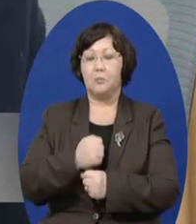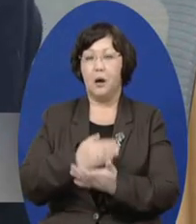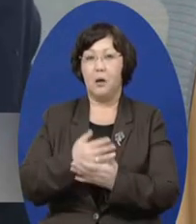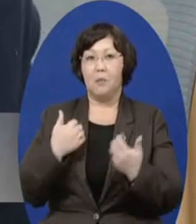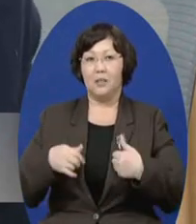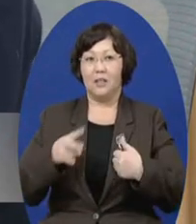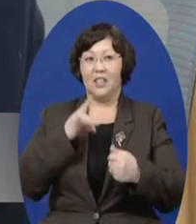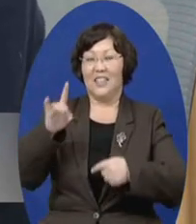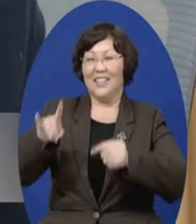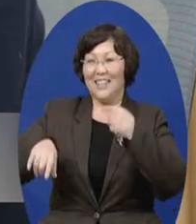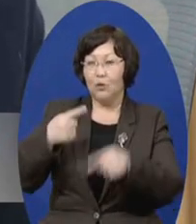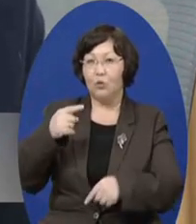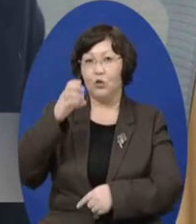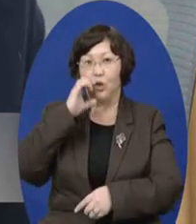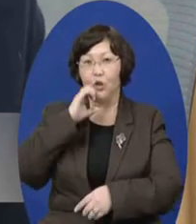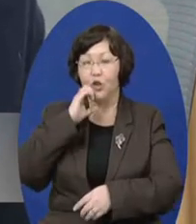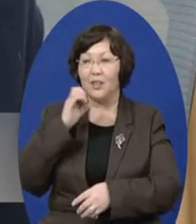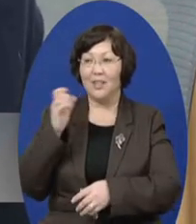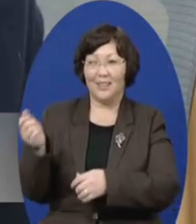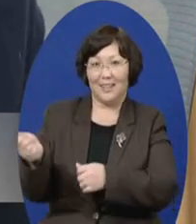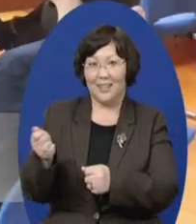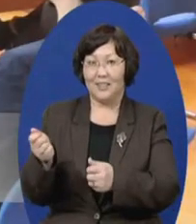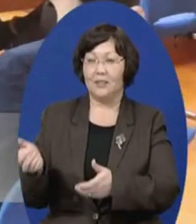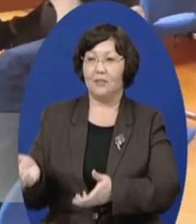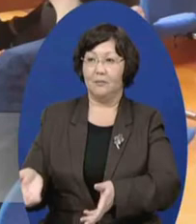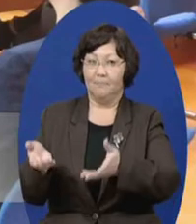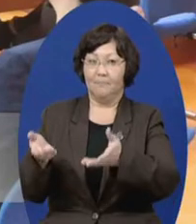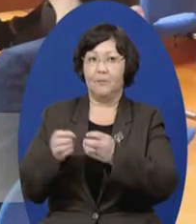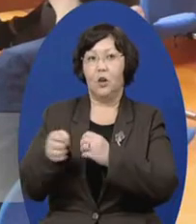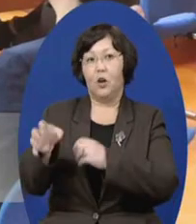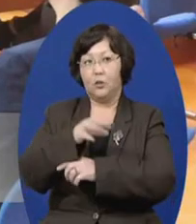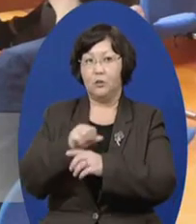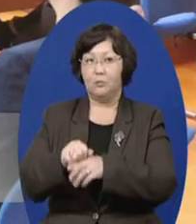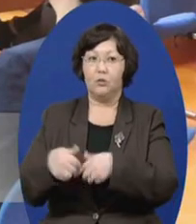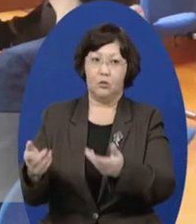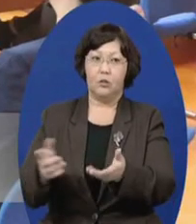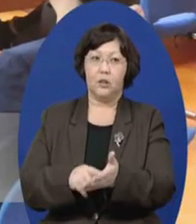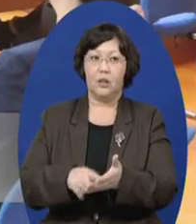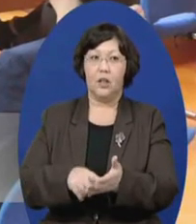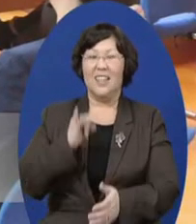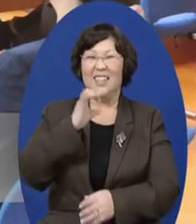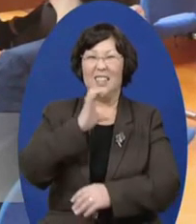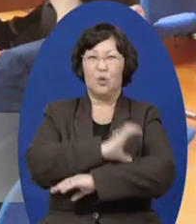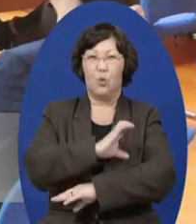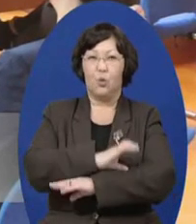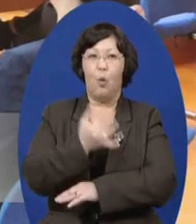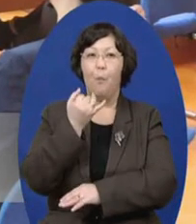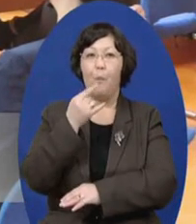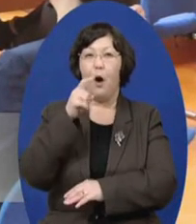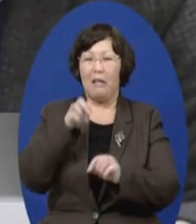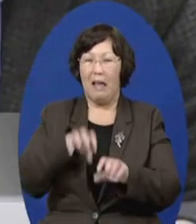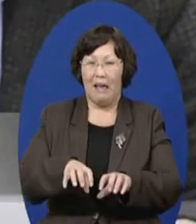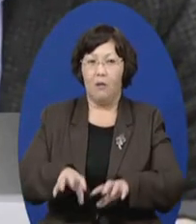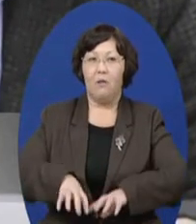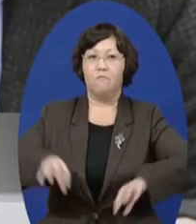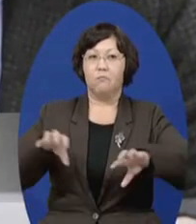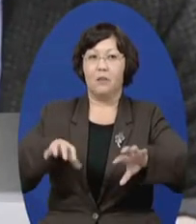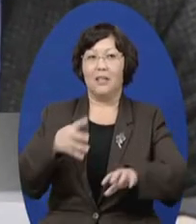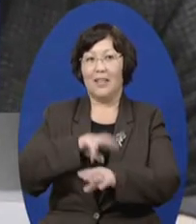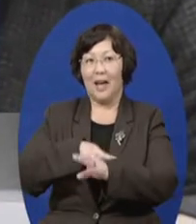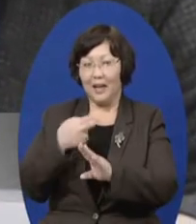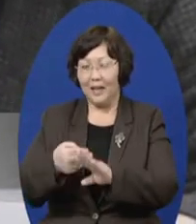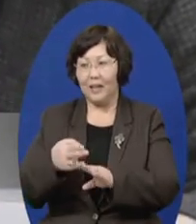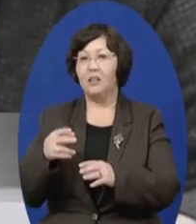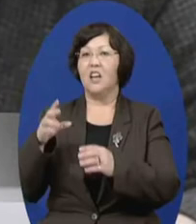сонирхол татсан юм нөхцөлүүдээр хангалттай байна л гэсэн юм бодлого барьж байгаа шүү дээ. Их сургуулиудыг хотоос гаргах ажлын хүрээнд дархандгуч Эрдэнэтэд 50 га